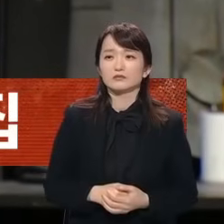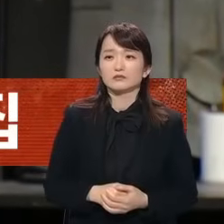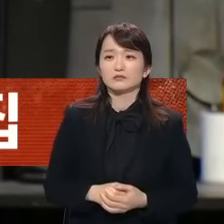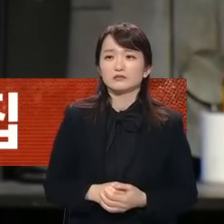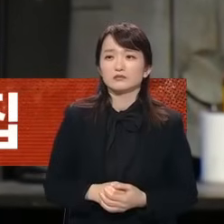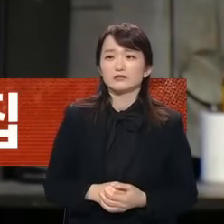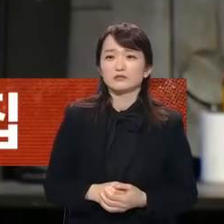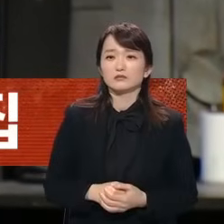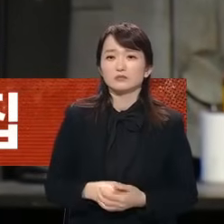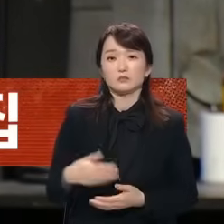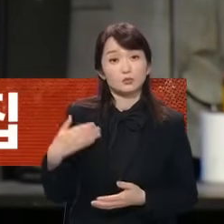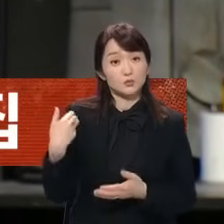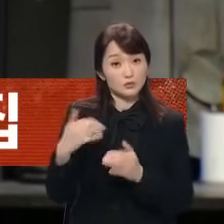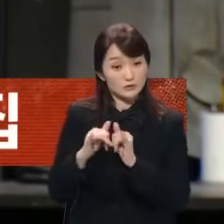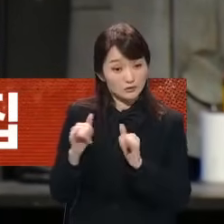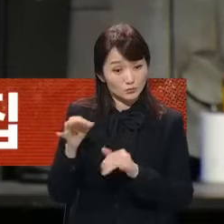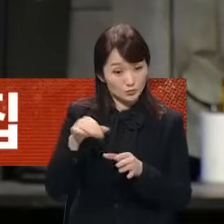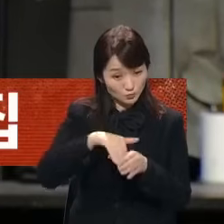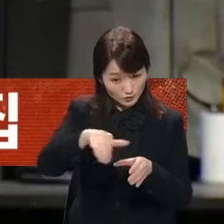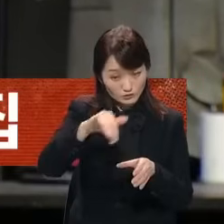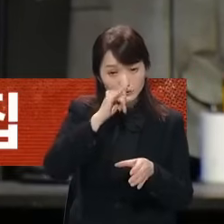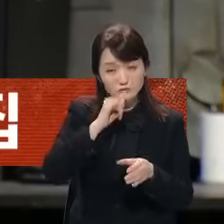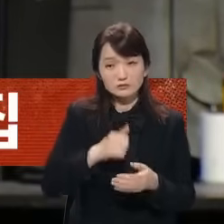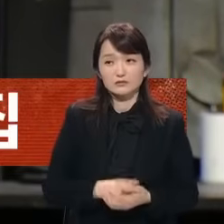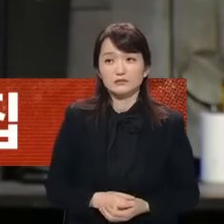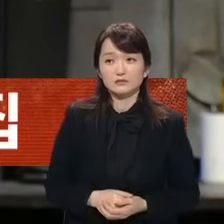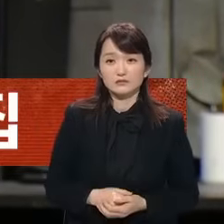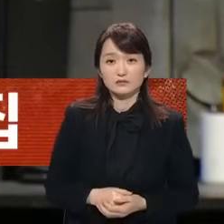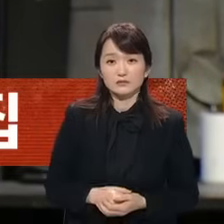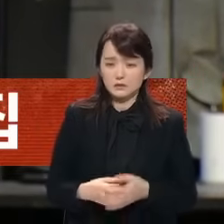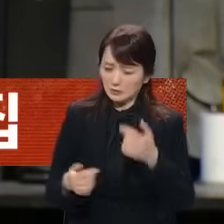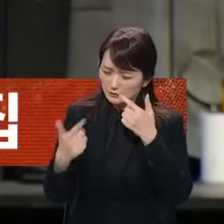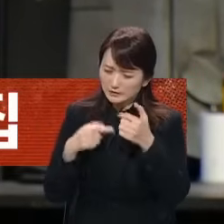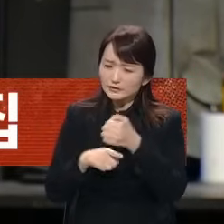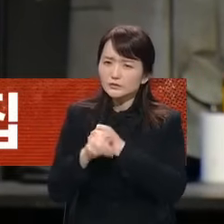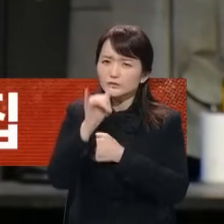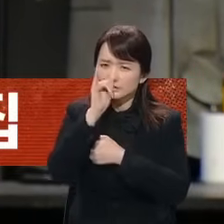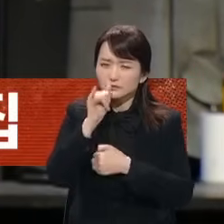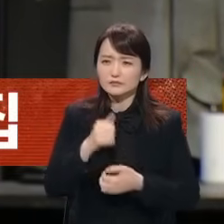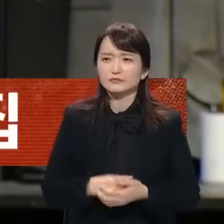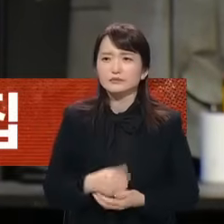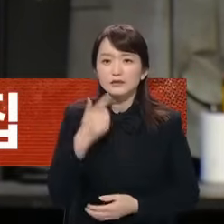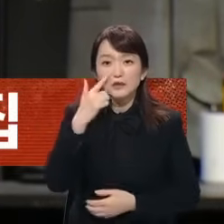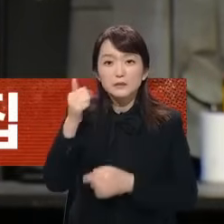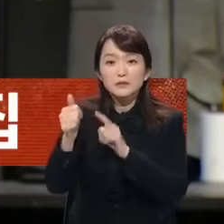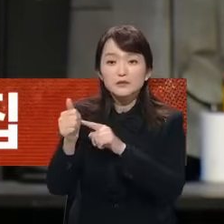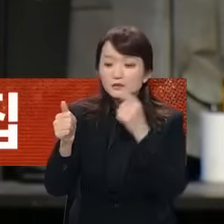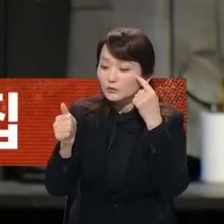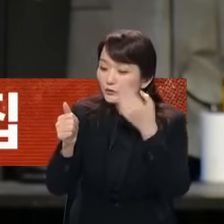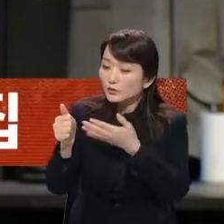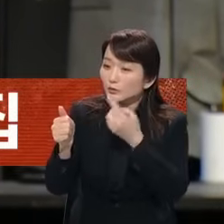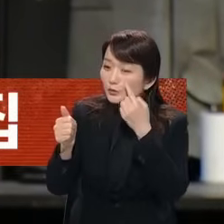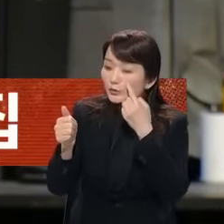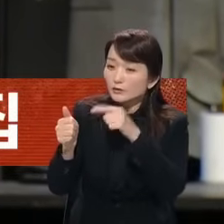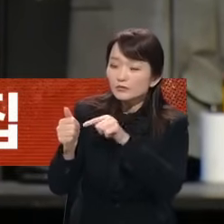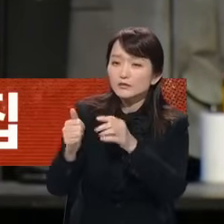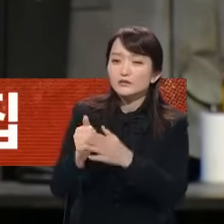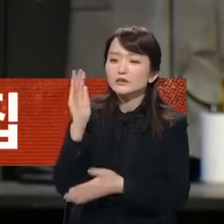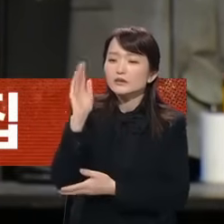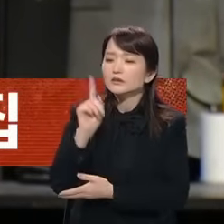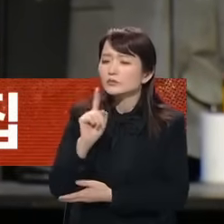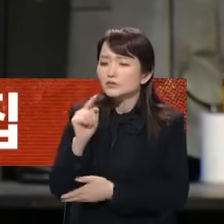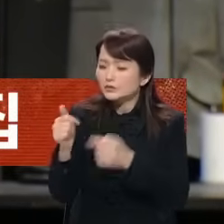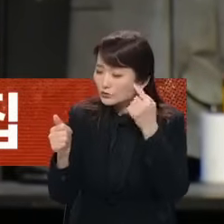친구 또 모르는 사람한테도 그렇게 할 수 있는 거기 때문에 분명히 전 사연이 있다고 봅니다 아버지한테 그 사연을 더